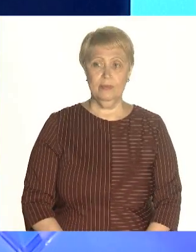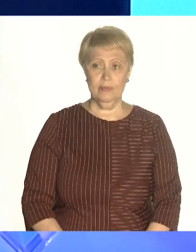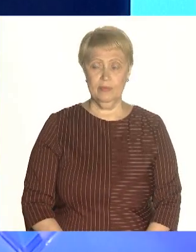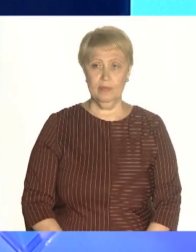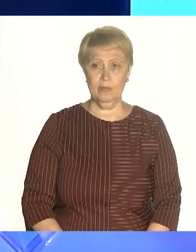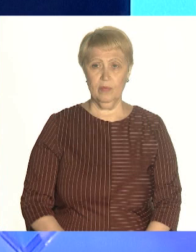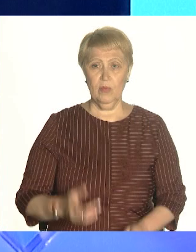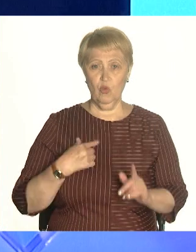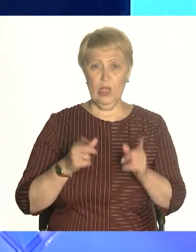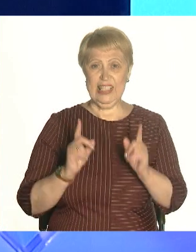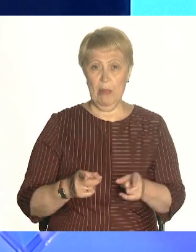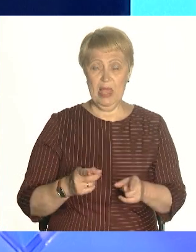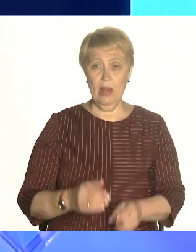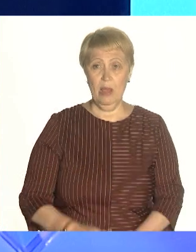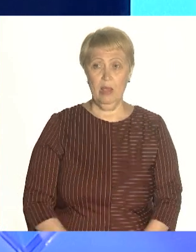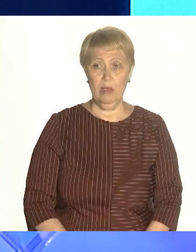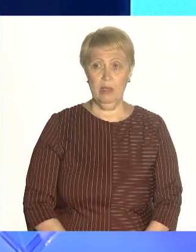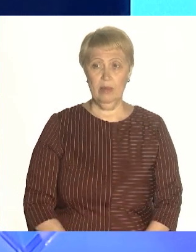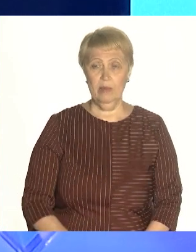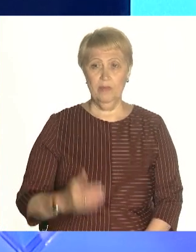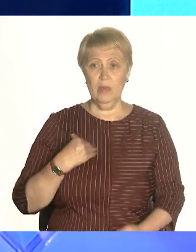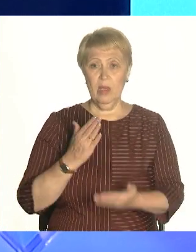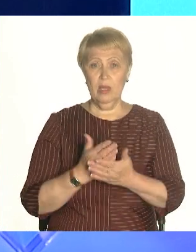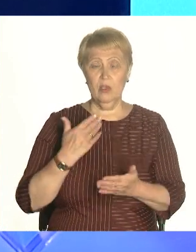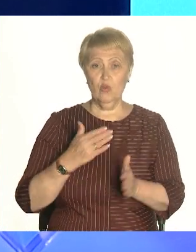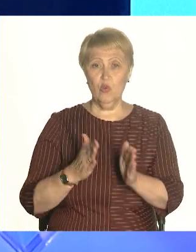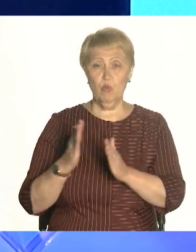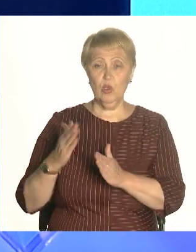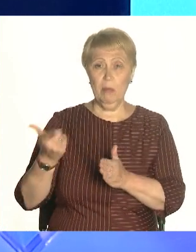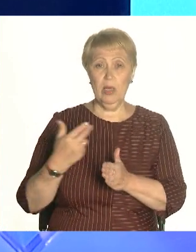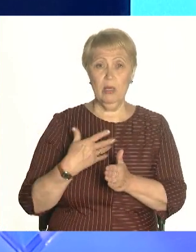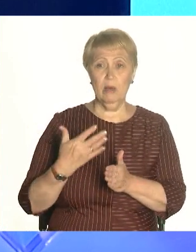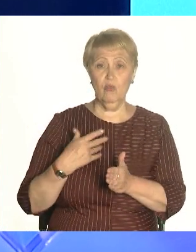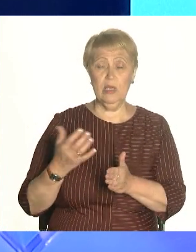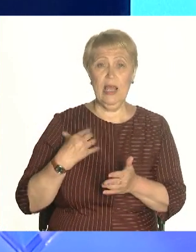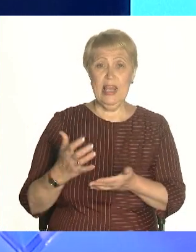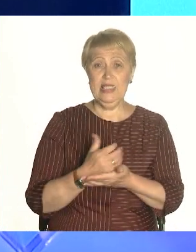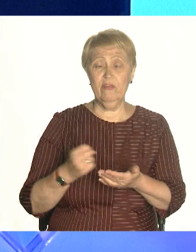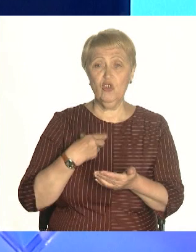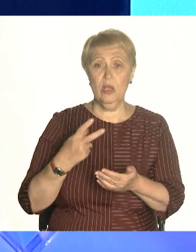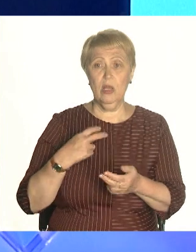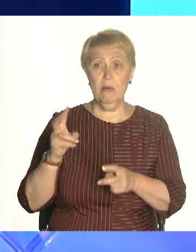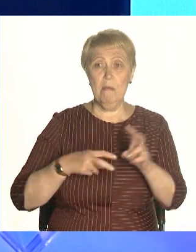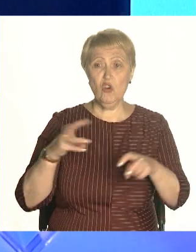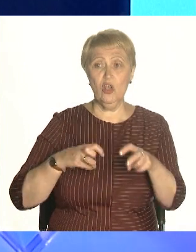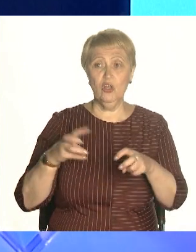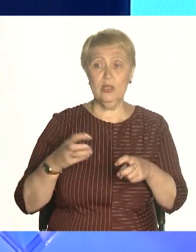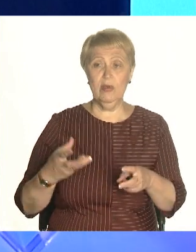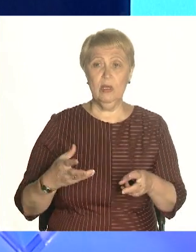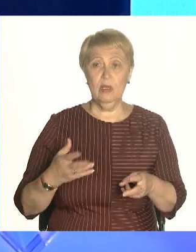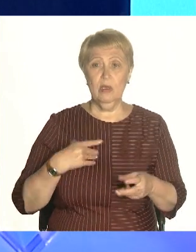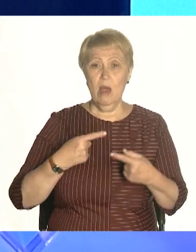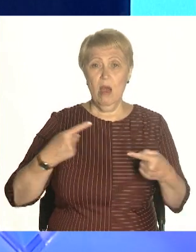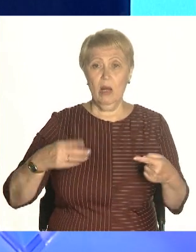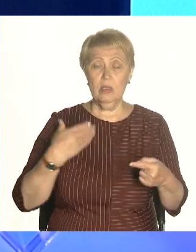скажем так, стабильными, да, то есть способы совершения мошенничества. Меняются только всякие